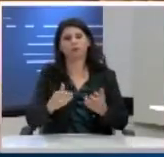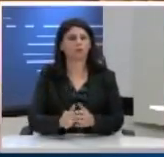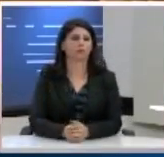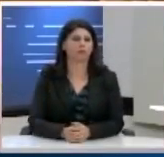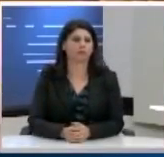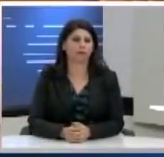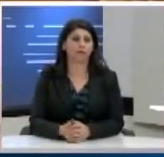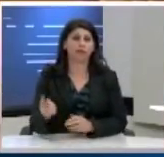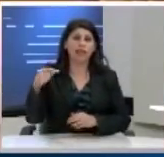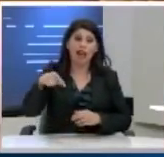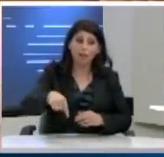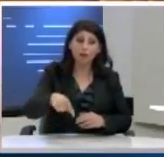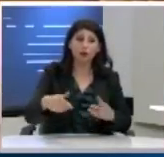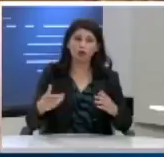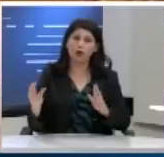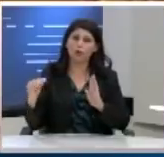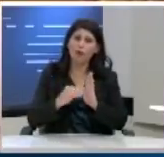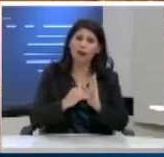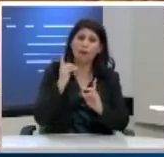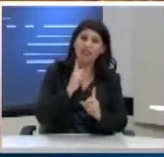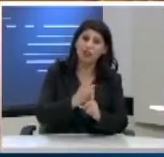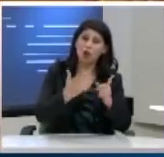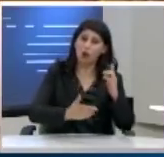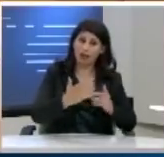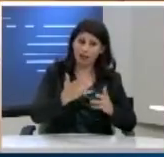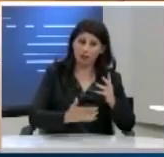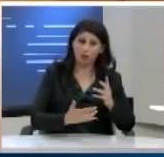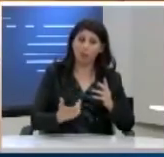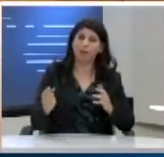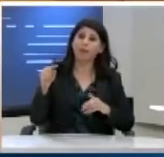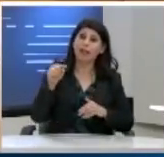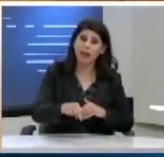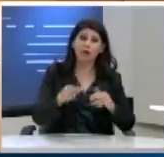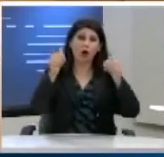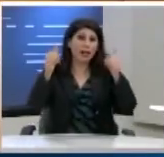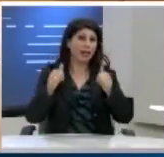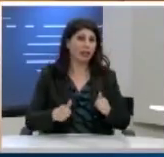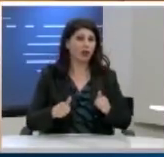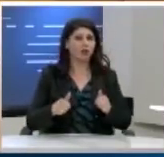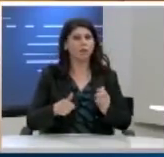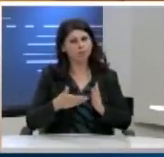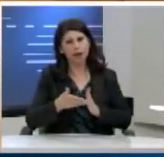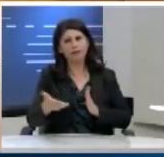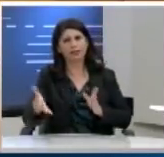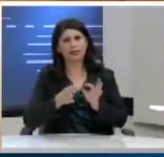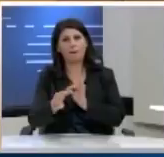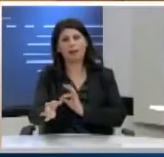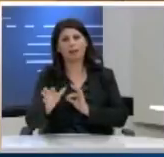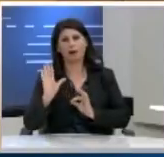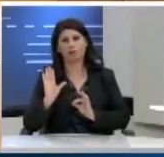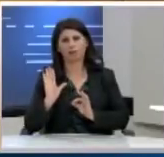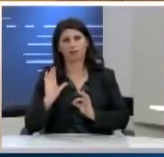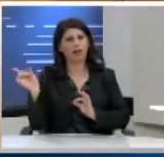Και γι' αυτό βάλαμε τον ειδικό λογαριασμό και γι' αυτό ανακοινώσαμε αυτά τα μέτρα. Δεν είναι όμως